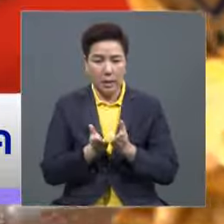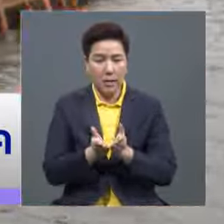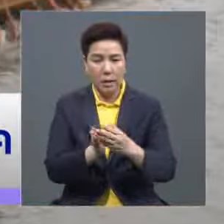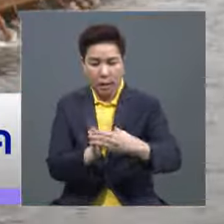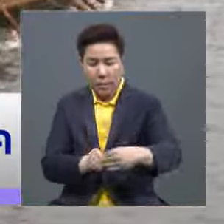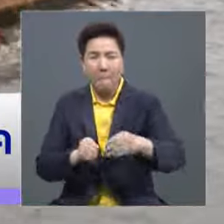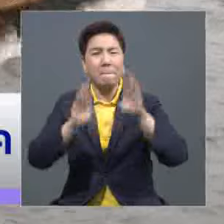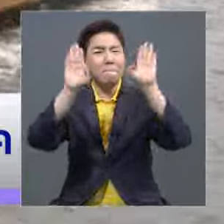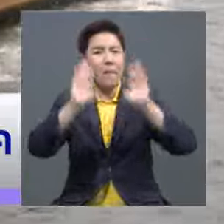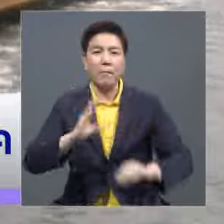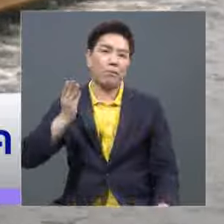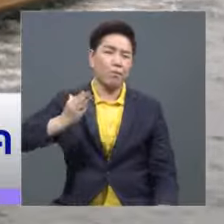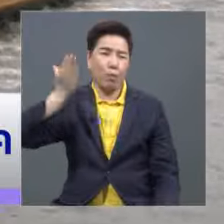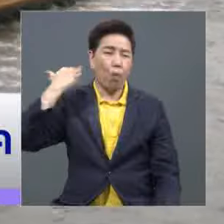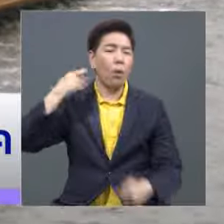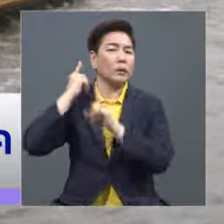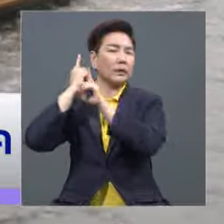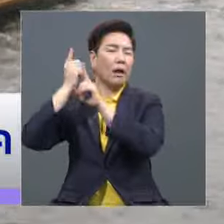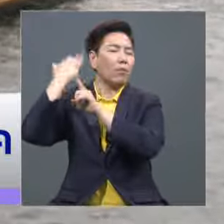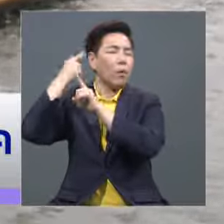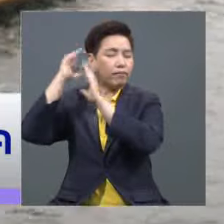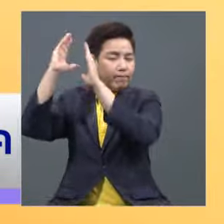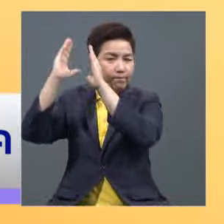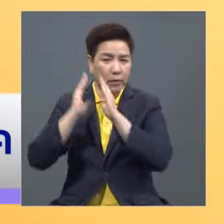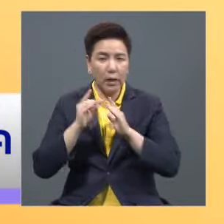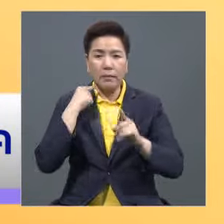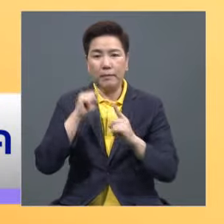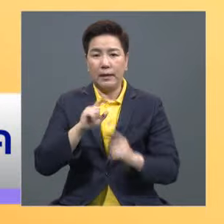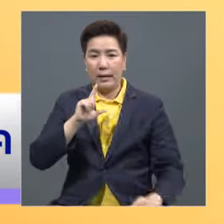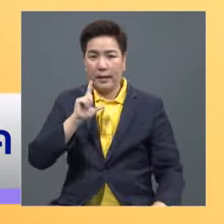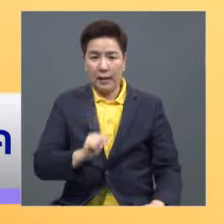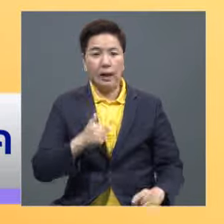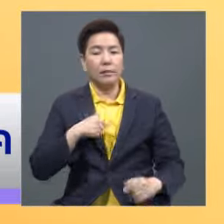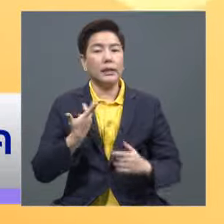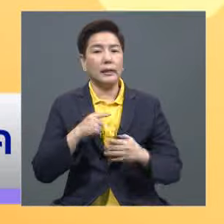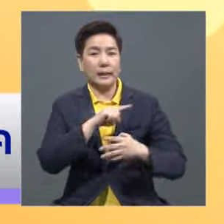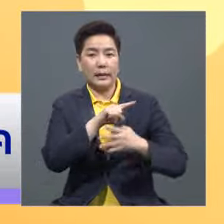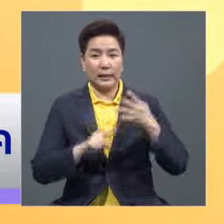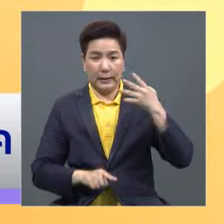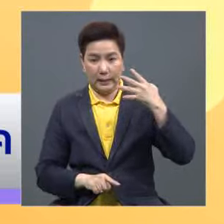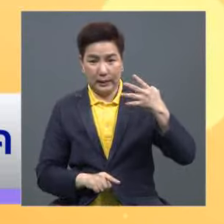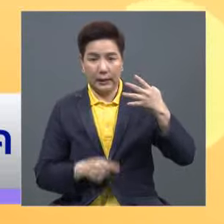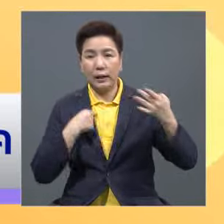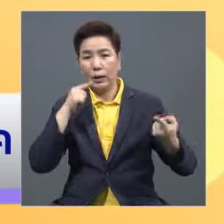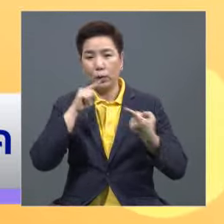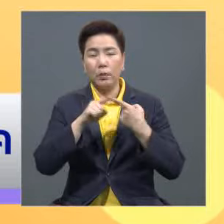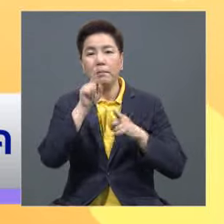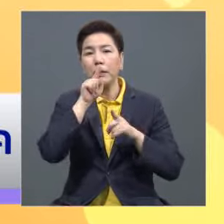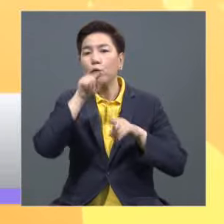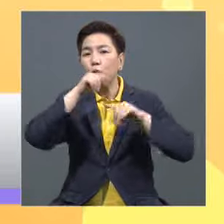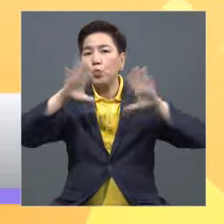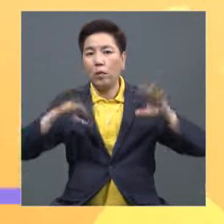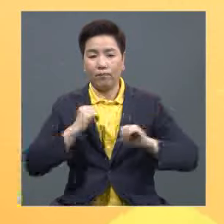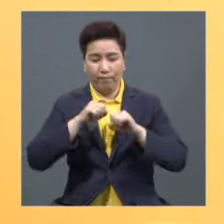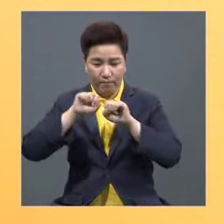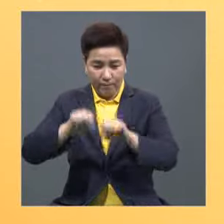ตามโบราณราชประเพณีอย่างเคร่งครัดท่าพายหลักของฟีพายเรือพระที่แ่งทั้ง4ลำคือการพายนกบิน